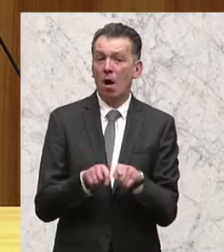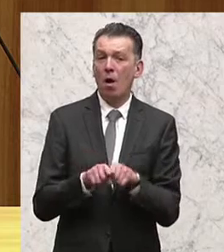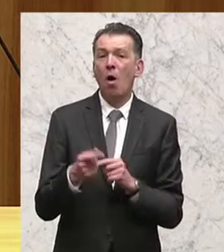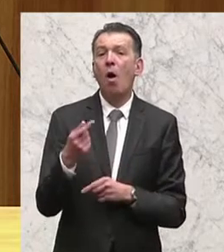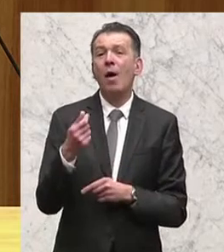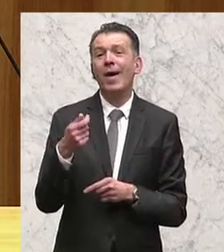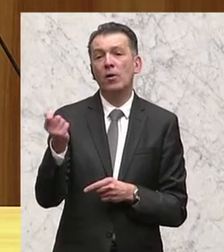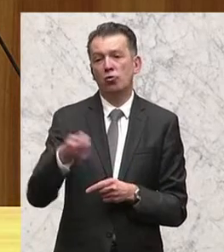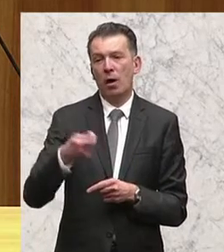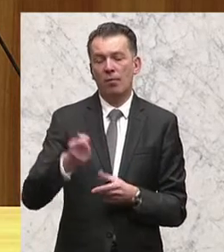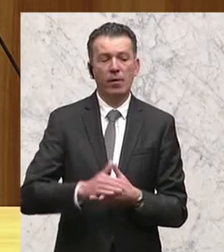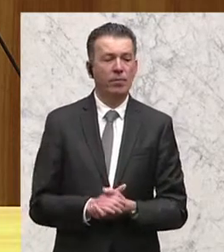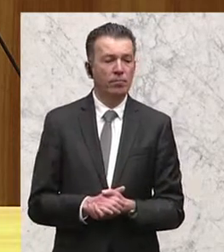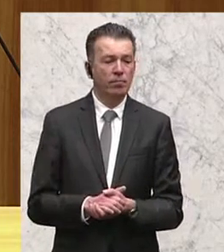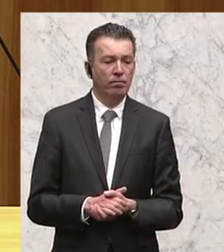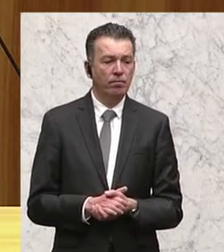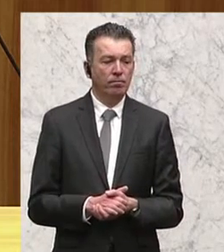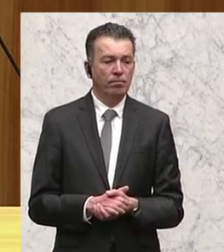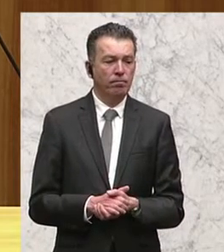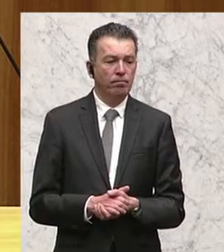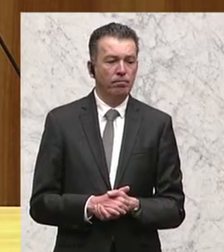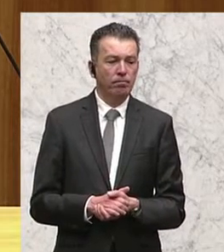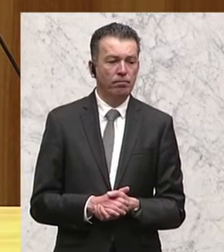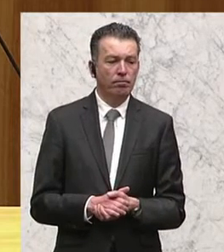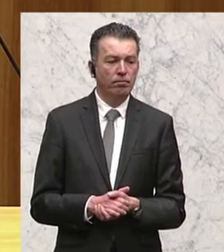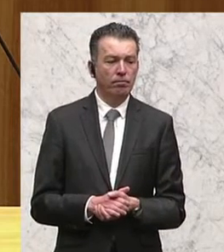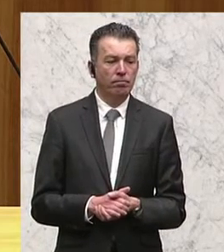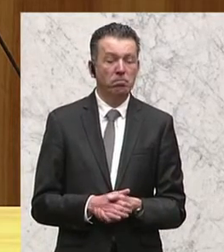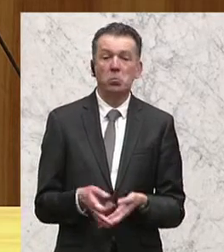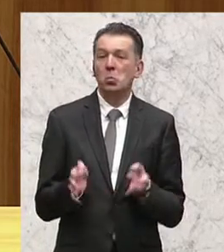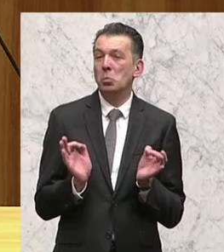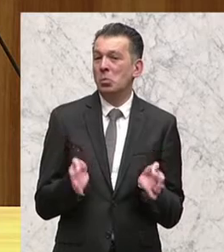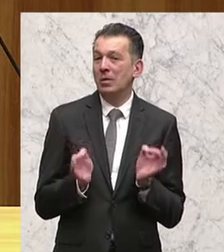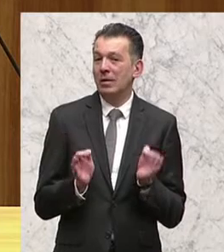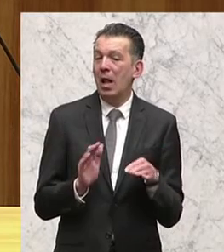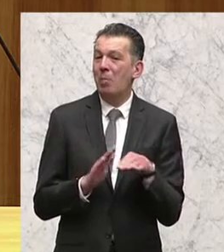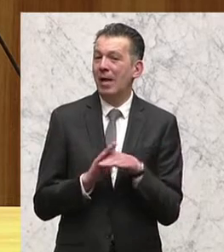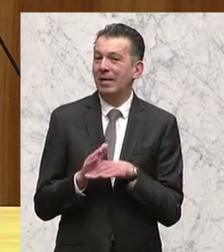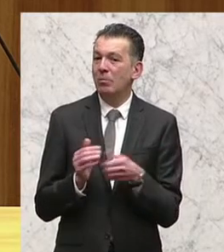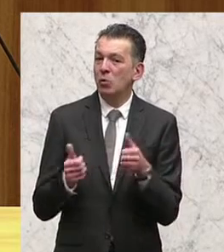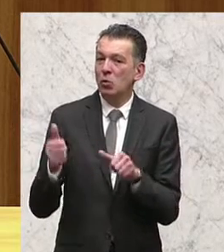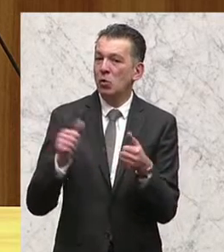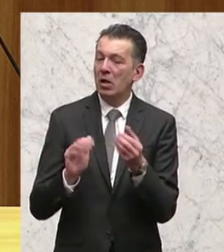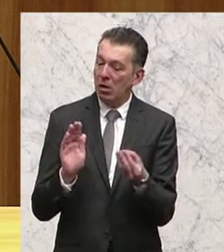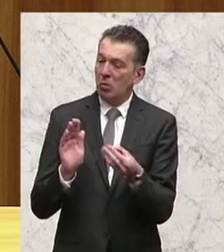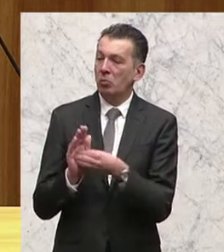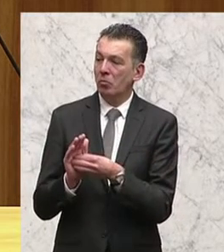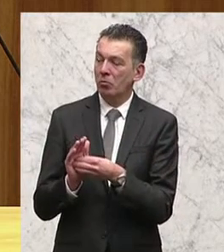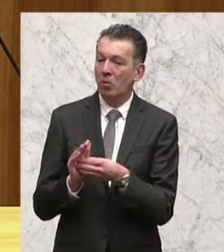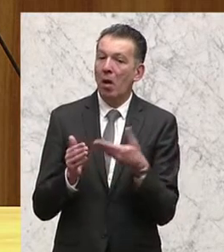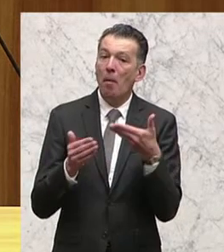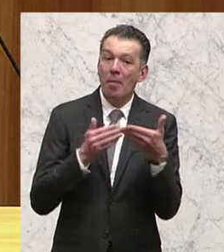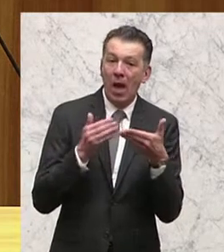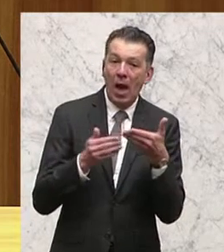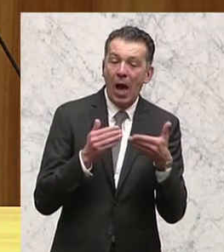mit Geldstrafen. Ob wir hier speziell jetzt das Prinzip zusätzlich verankern müssen,